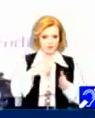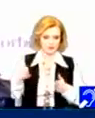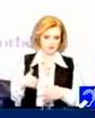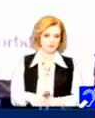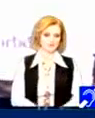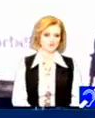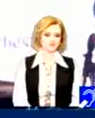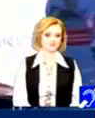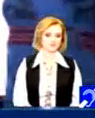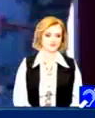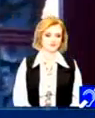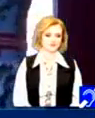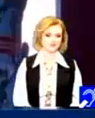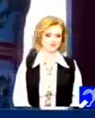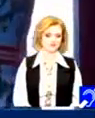primește acest titlu.